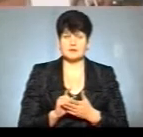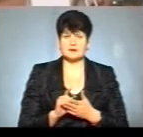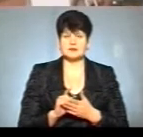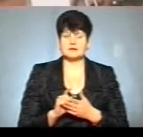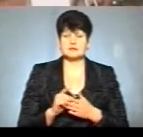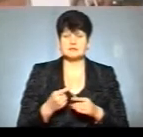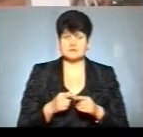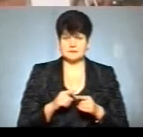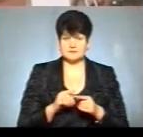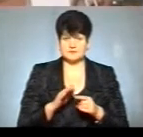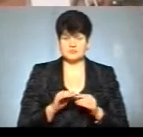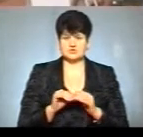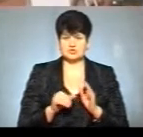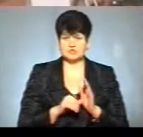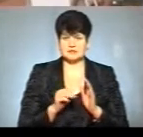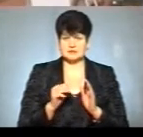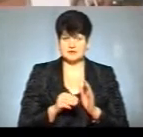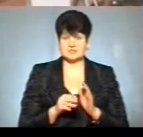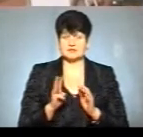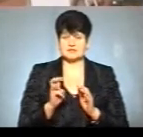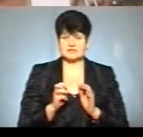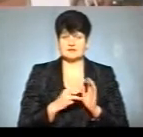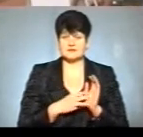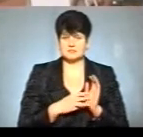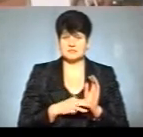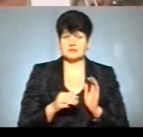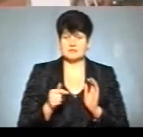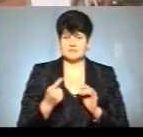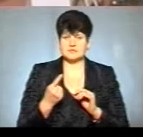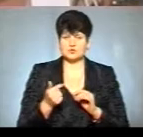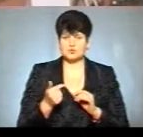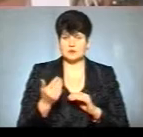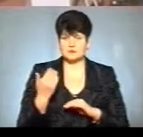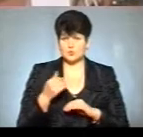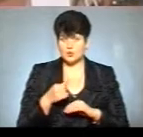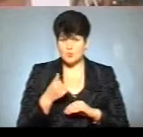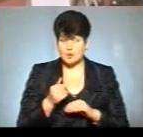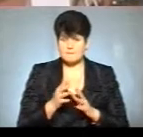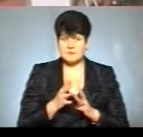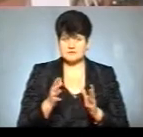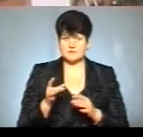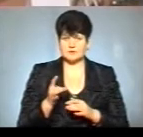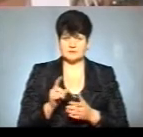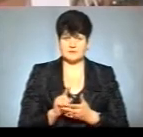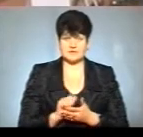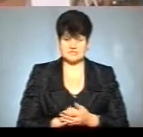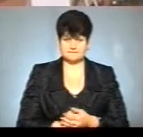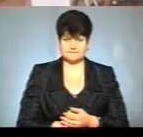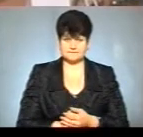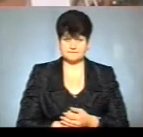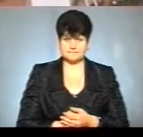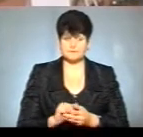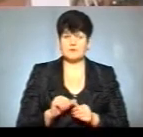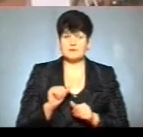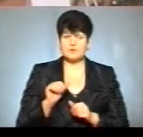ця величина. Тобто 16 380 гривень – це у нас з 1 грудня минулого року максимальний розмір пенсії. Крім того,